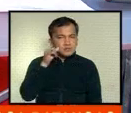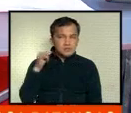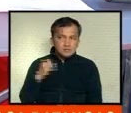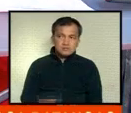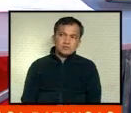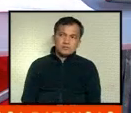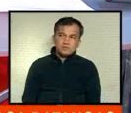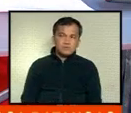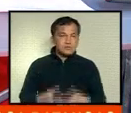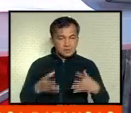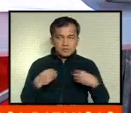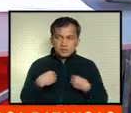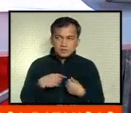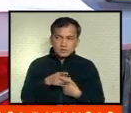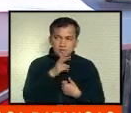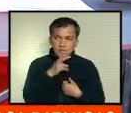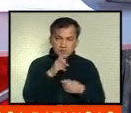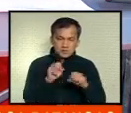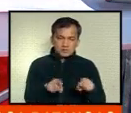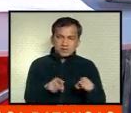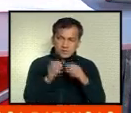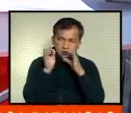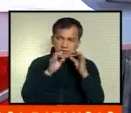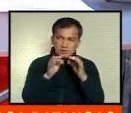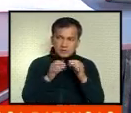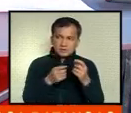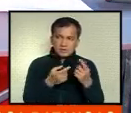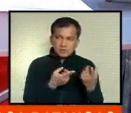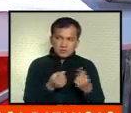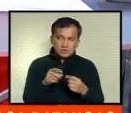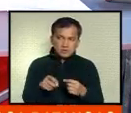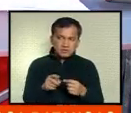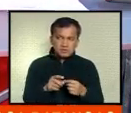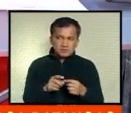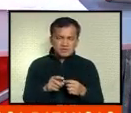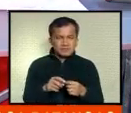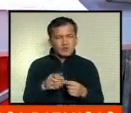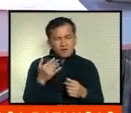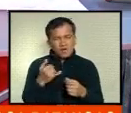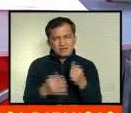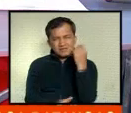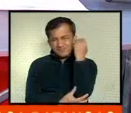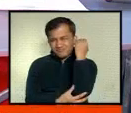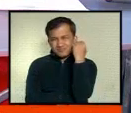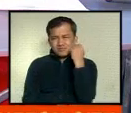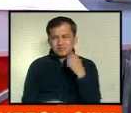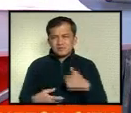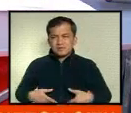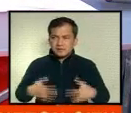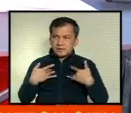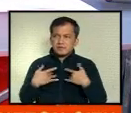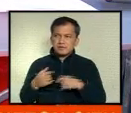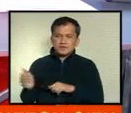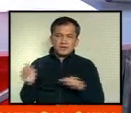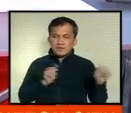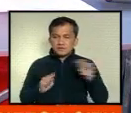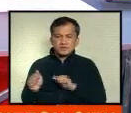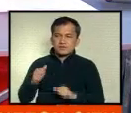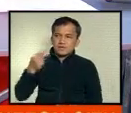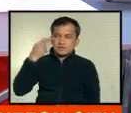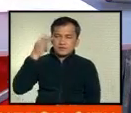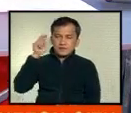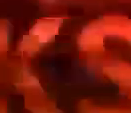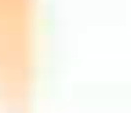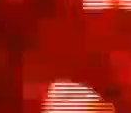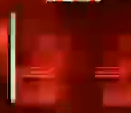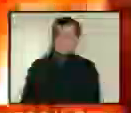kagabi. Aminado ang mga suspect sa pagtutulak ng droga. Ginagawa raw daw nila ito dahil sa hirap ng buhay. Umaaksyon si Hannibal